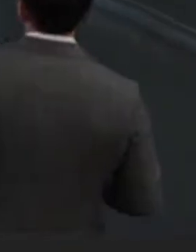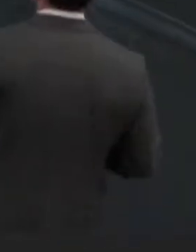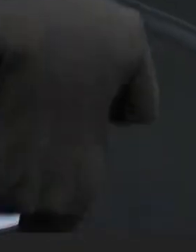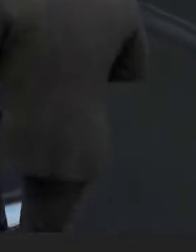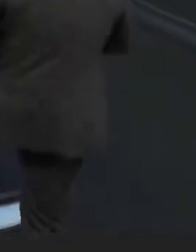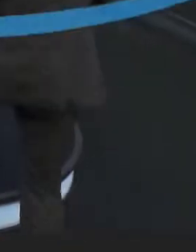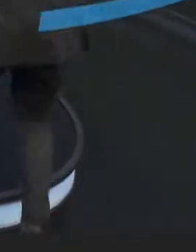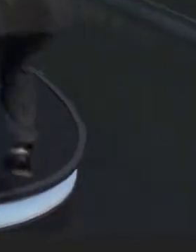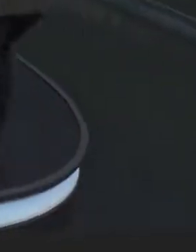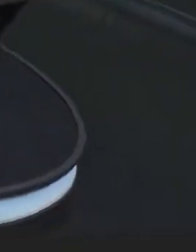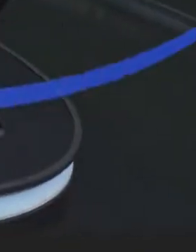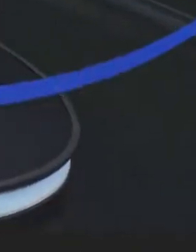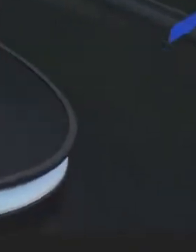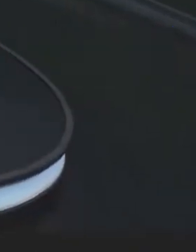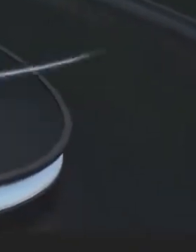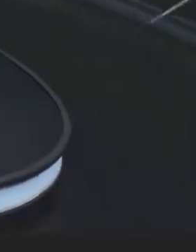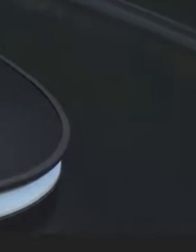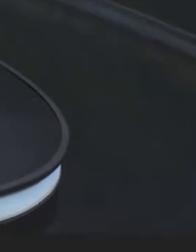으